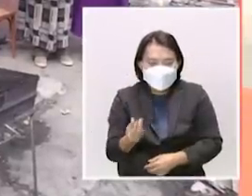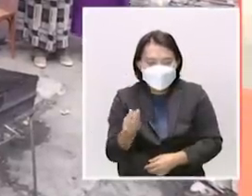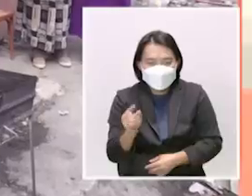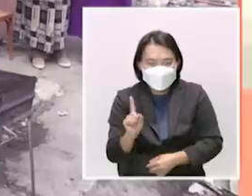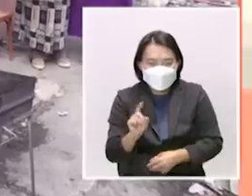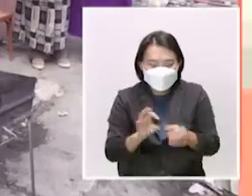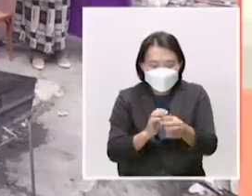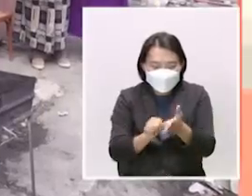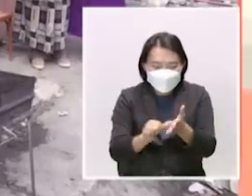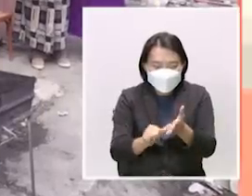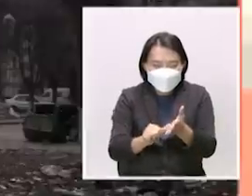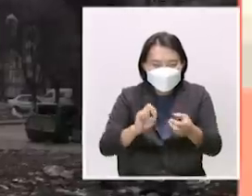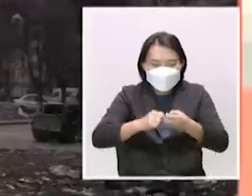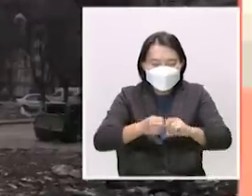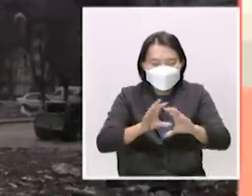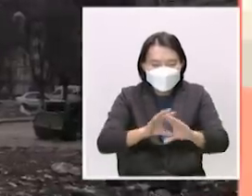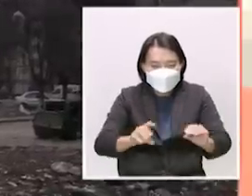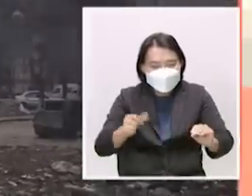จะลี่ครายลได้ cabิเมร policeman ไดะ